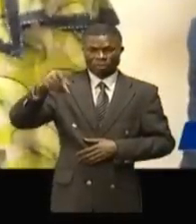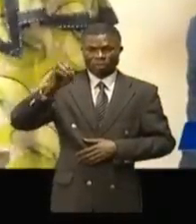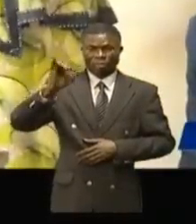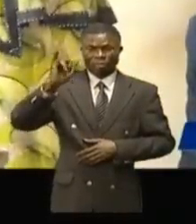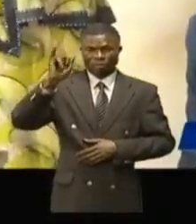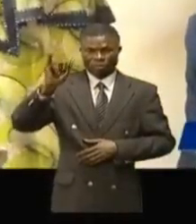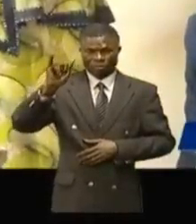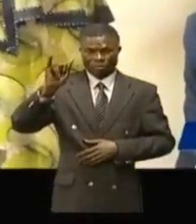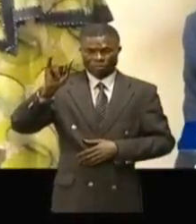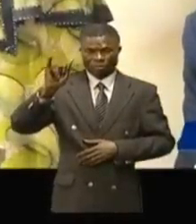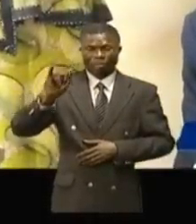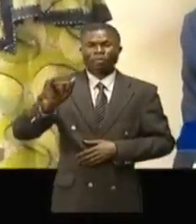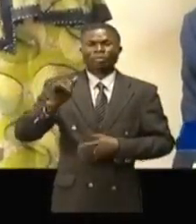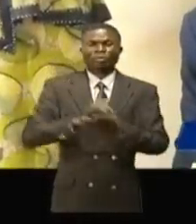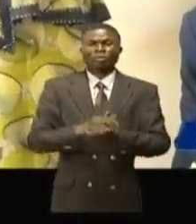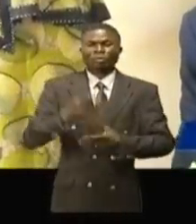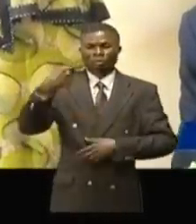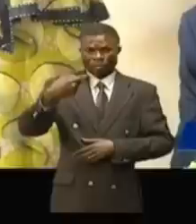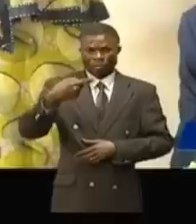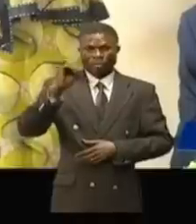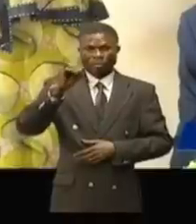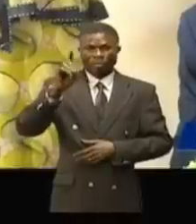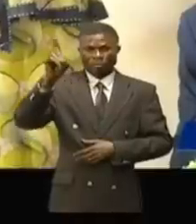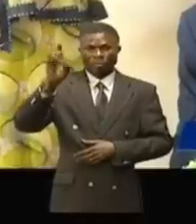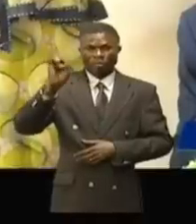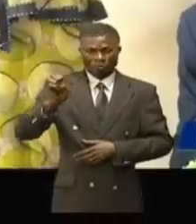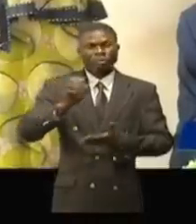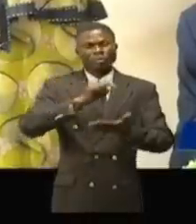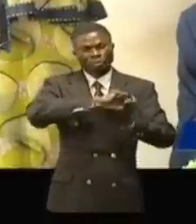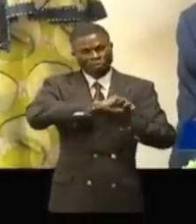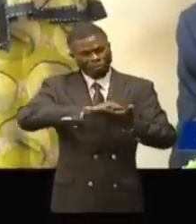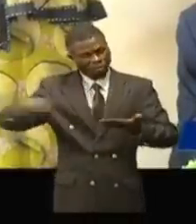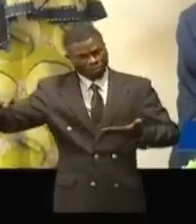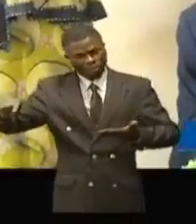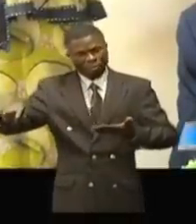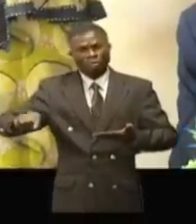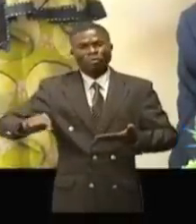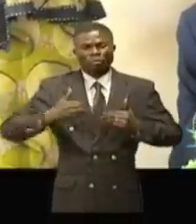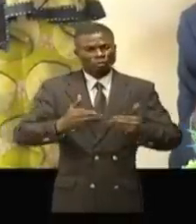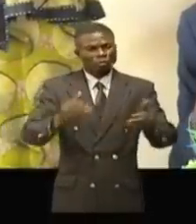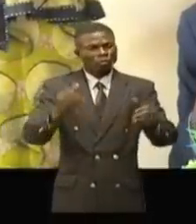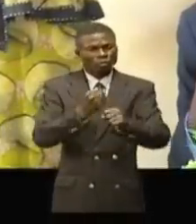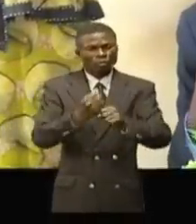fonctions du président de l'Assemblée provinciale de Kinshasa.